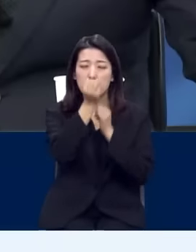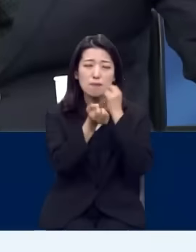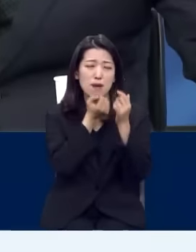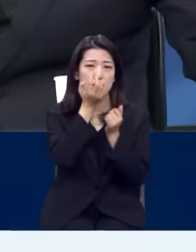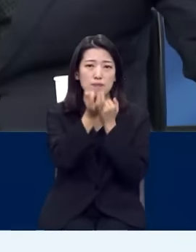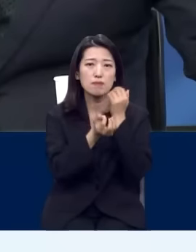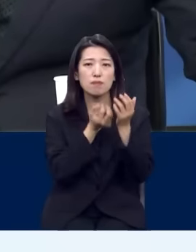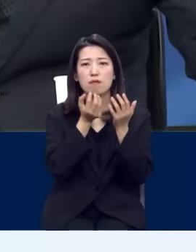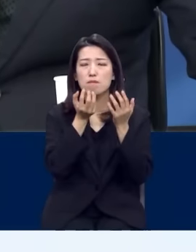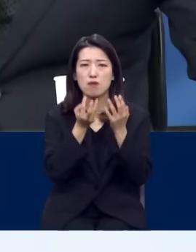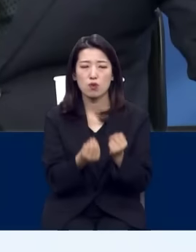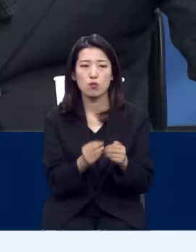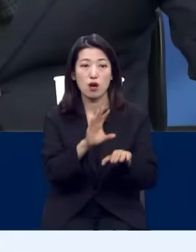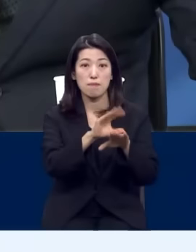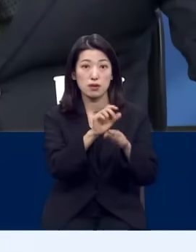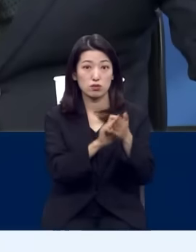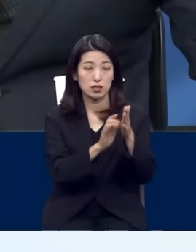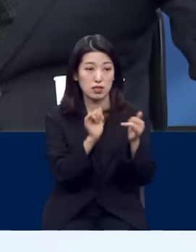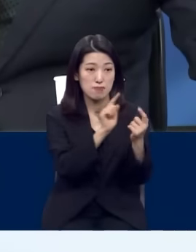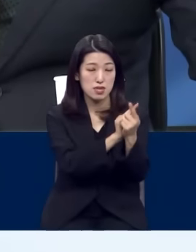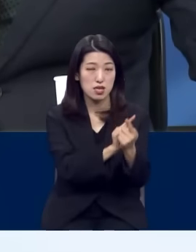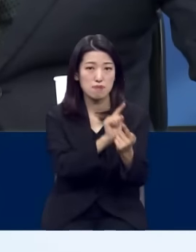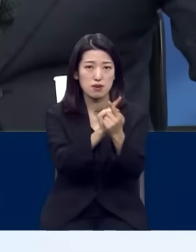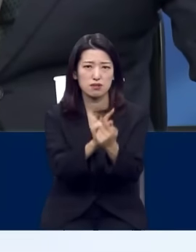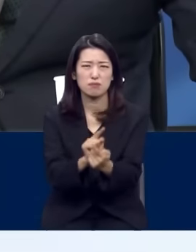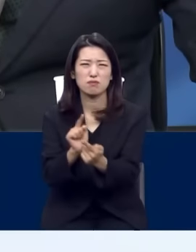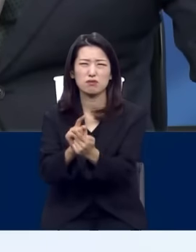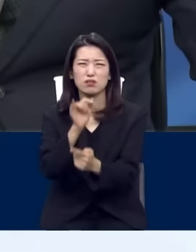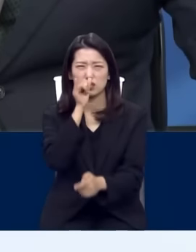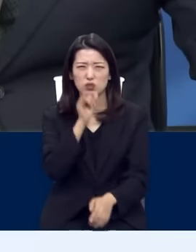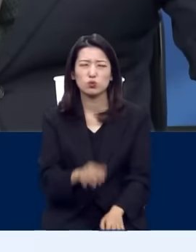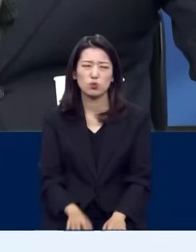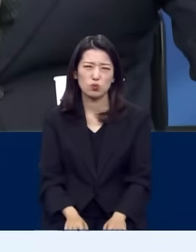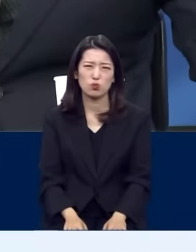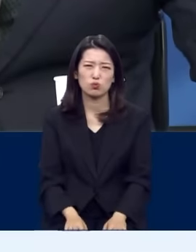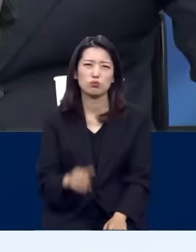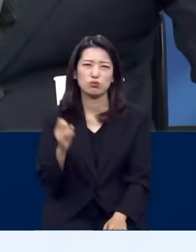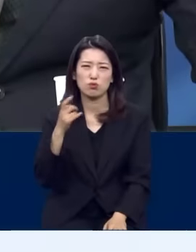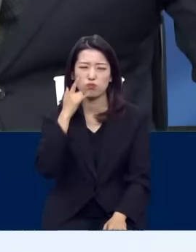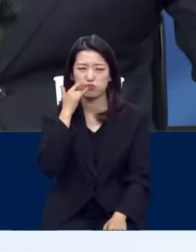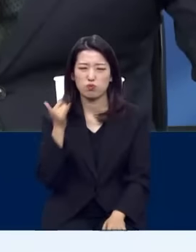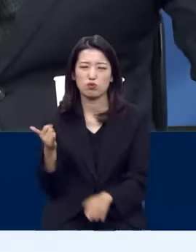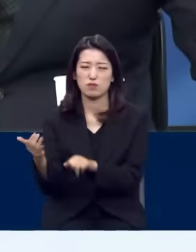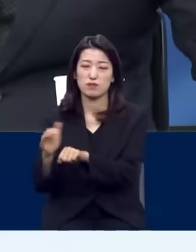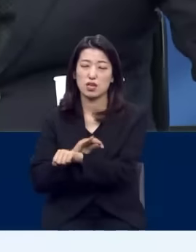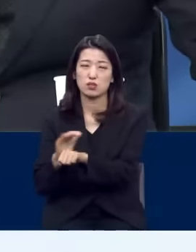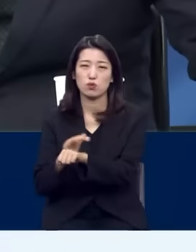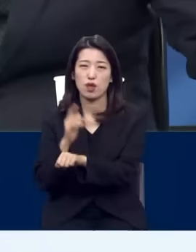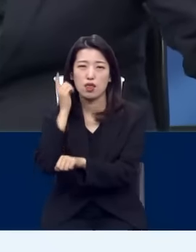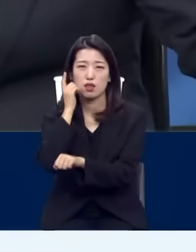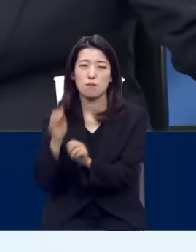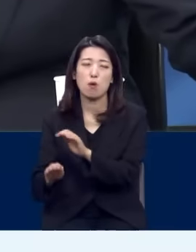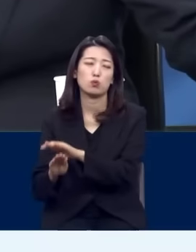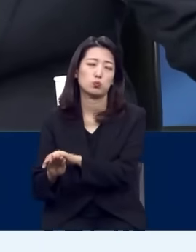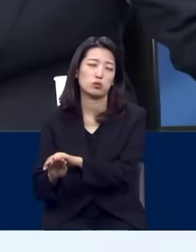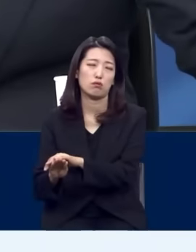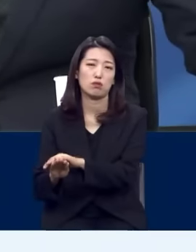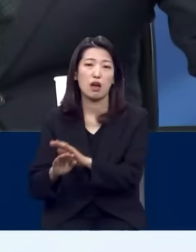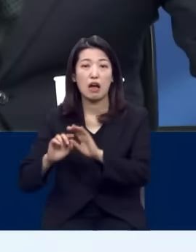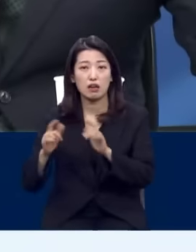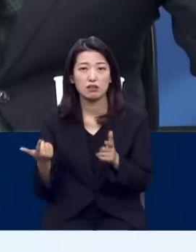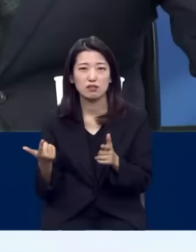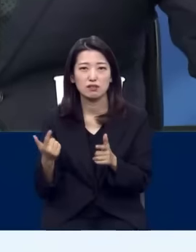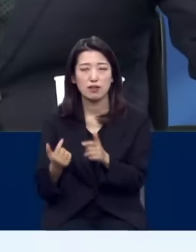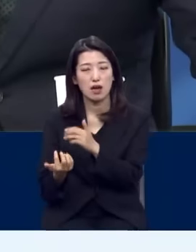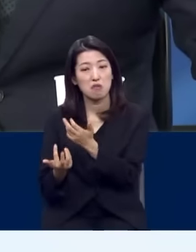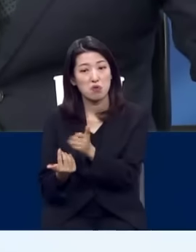그런데 지금 이제 본인이 아까 잠깐 얘기가 나왔습니다만 뭐 산소에 묻어 놨다고 했다가 그렇지 않다 횡설 수설 하지만 그게 횡설 소이 아니에요 제가 볼 때 다